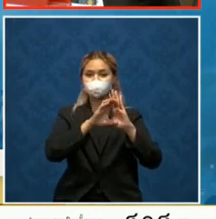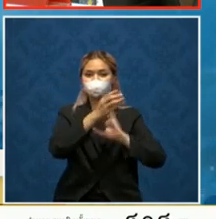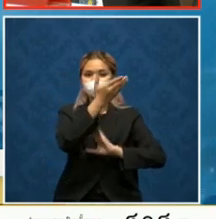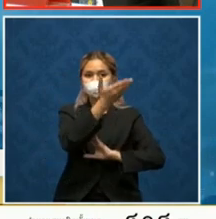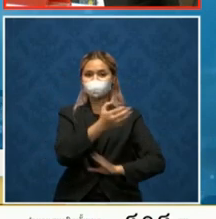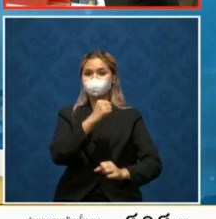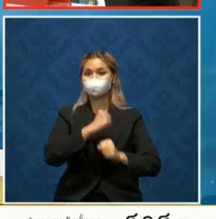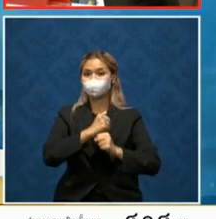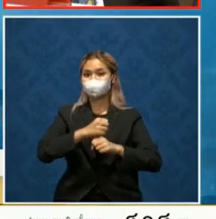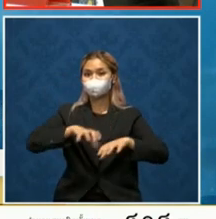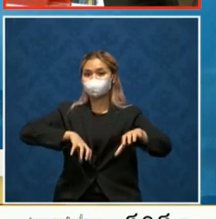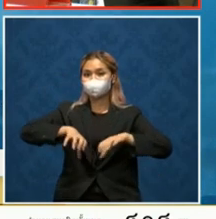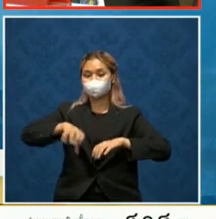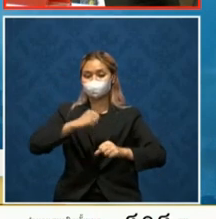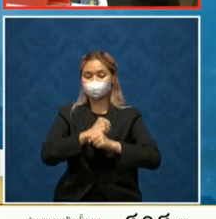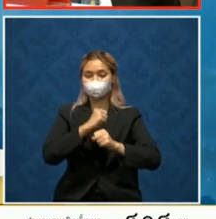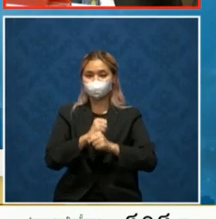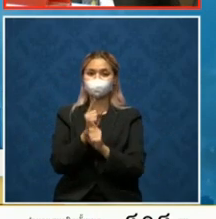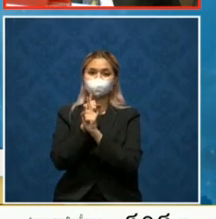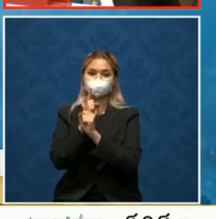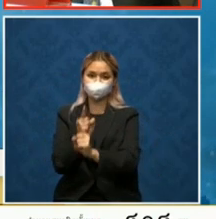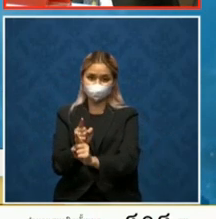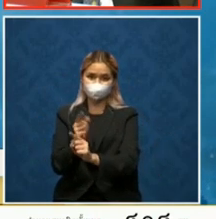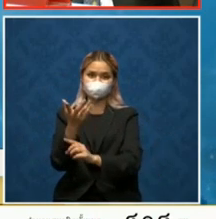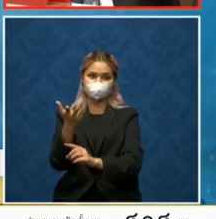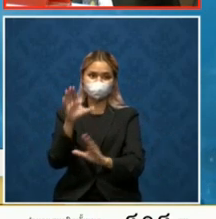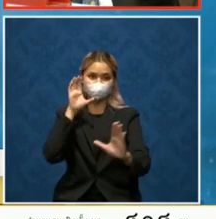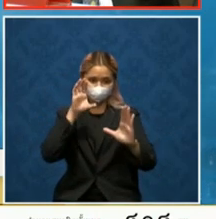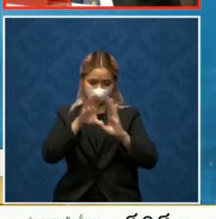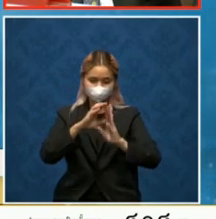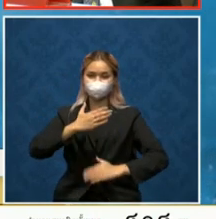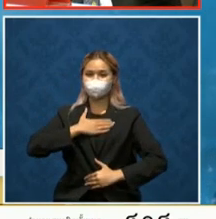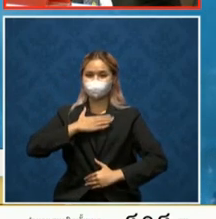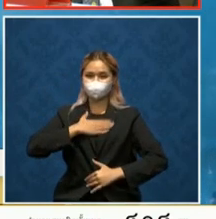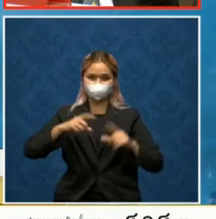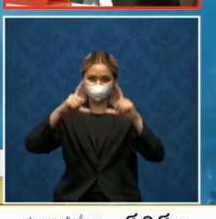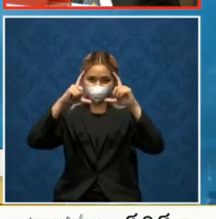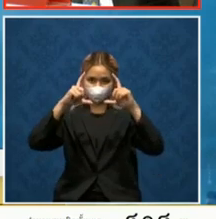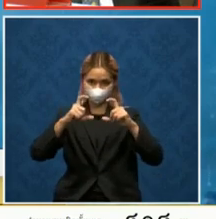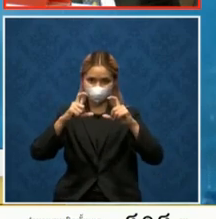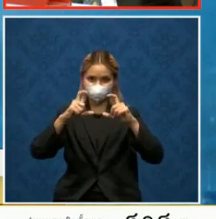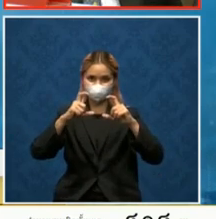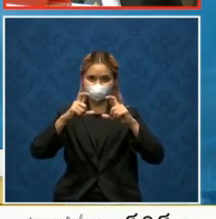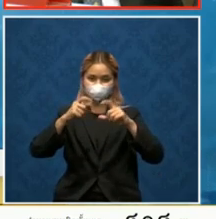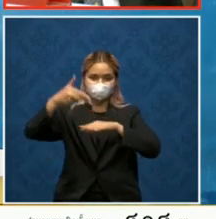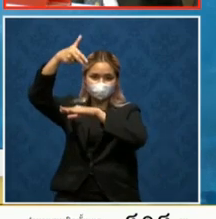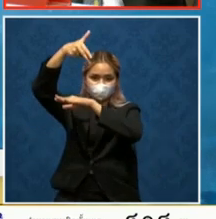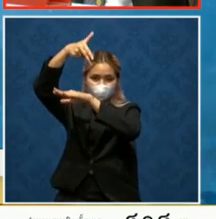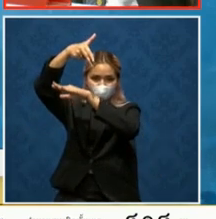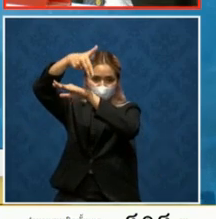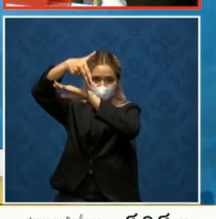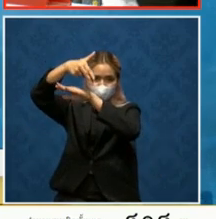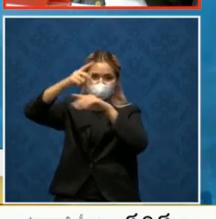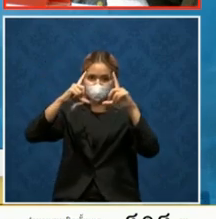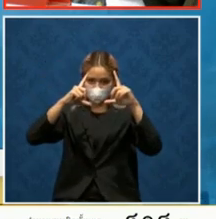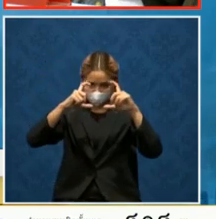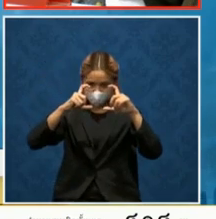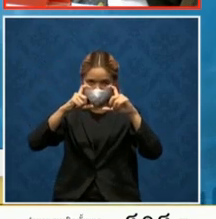ดำเนินการปกติอยู่ณวันนี้นี่ภาพผมถ่ายให้เจ้าหน้าที่ถ่ายดาวเทียมมาเมื่อต้นเดือนนี้